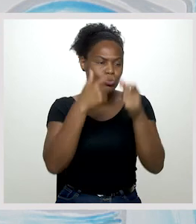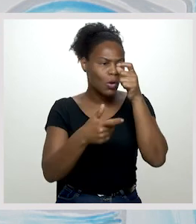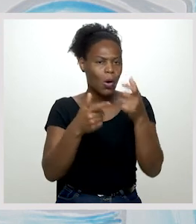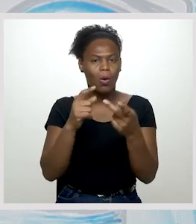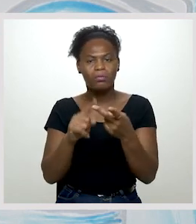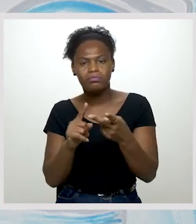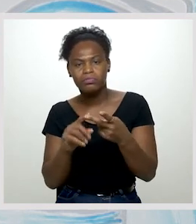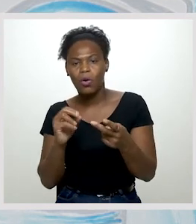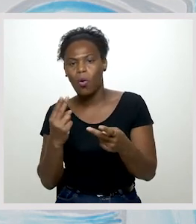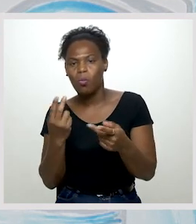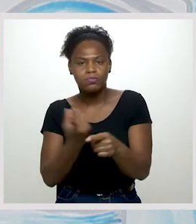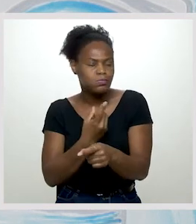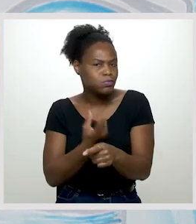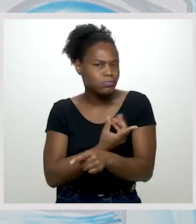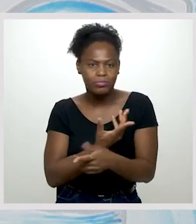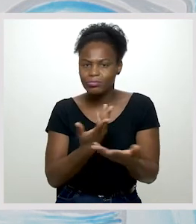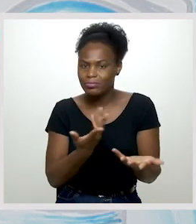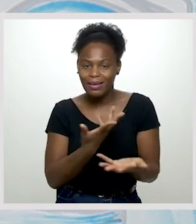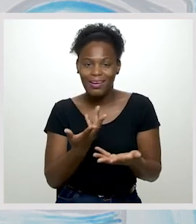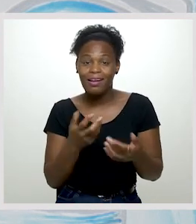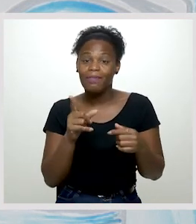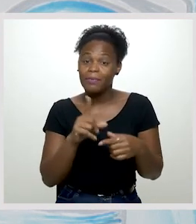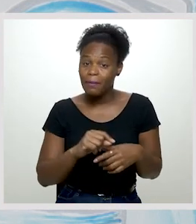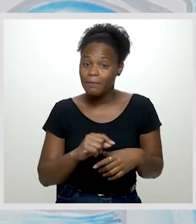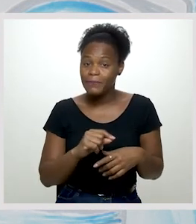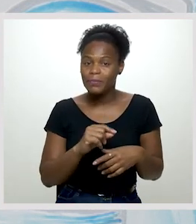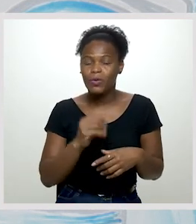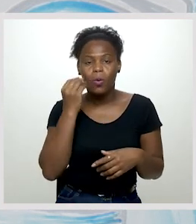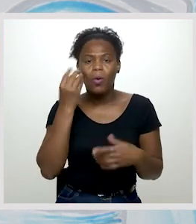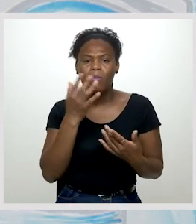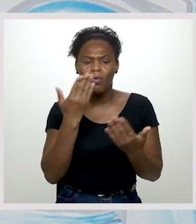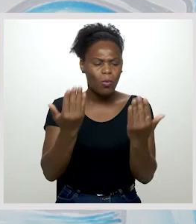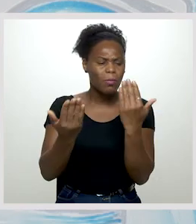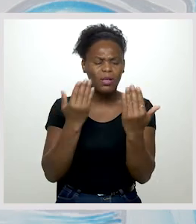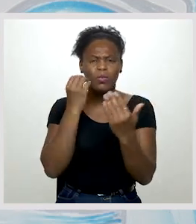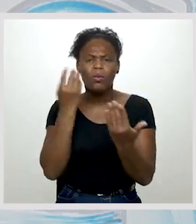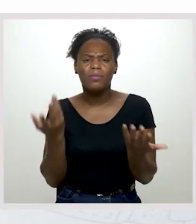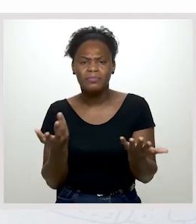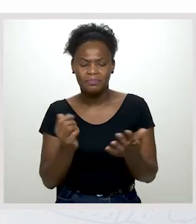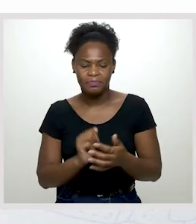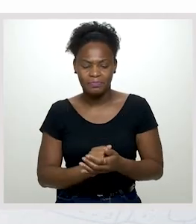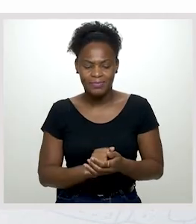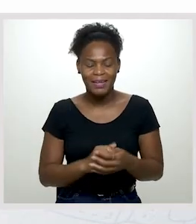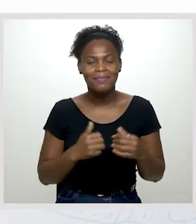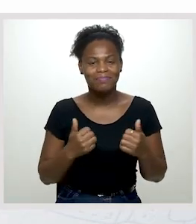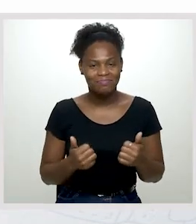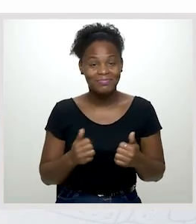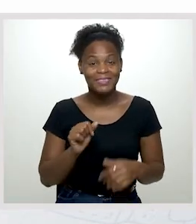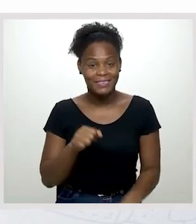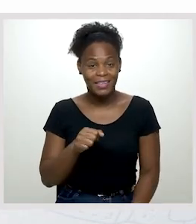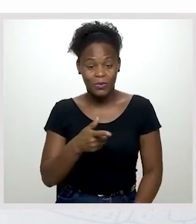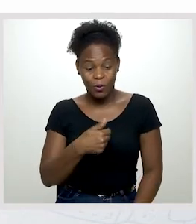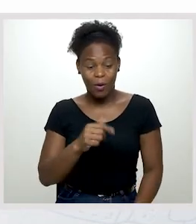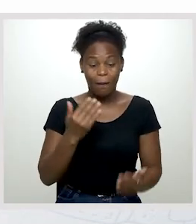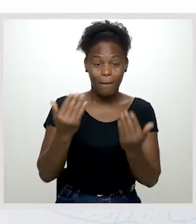personnes ou des objets, d'accord? Et comment on fait des comparatifs? Voilà, on